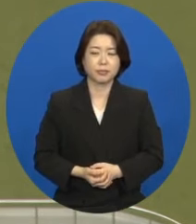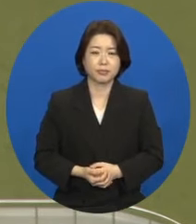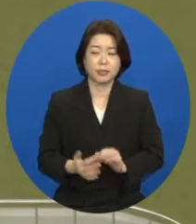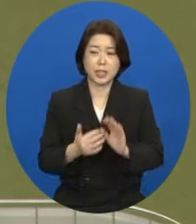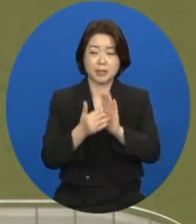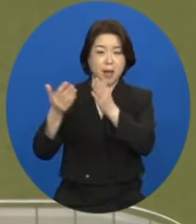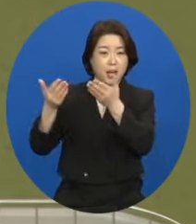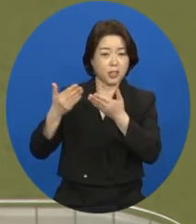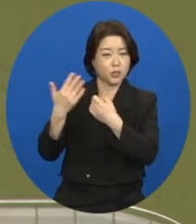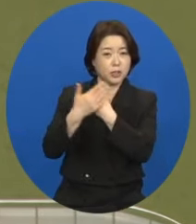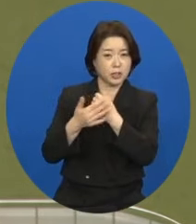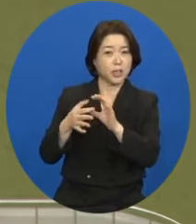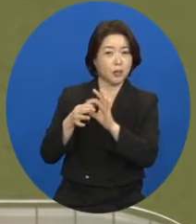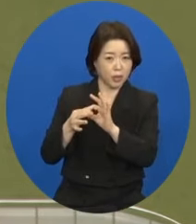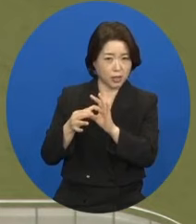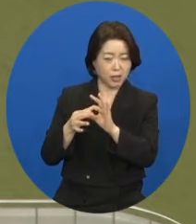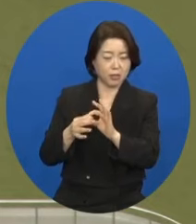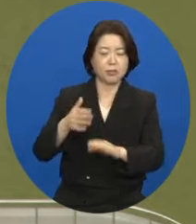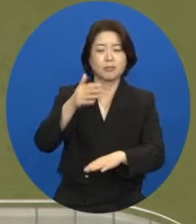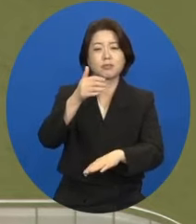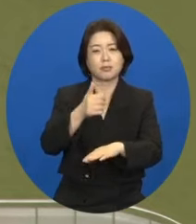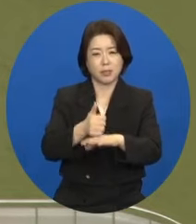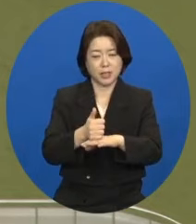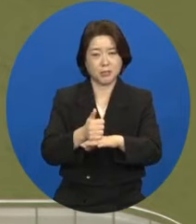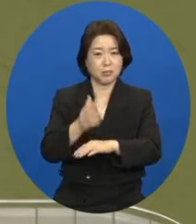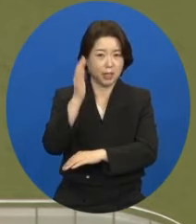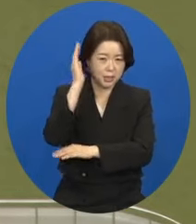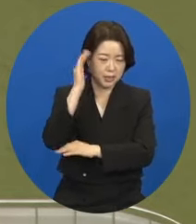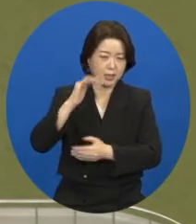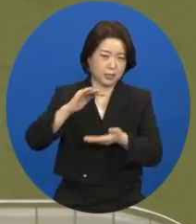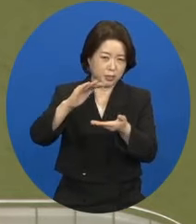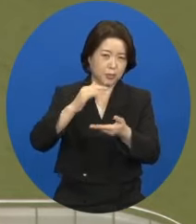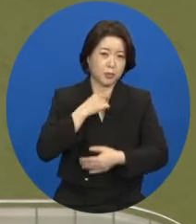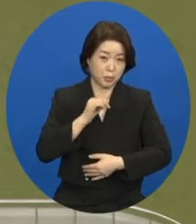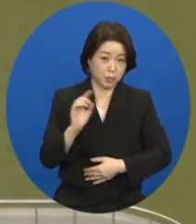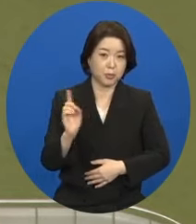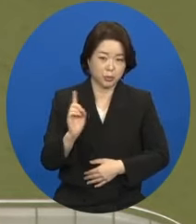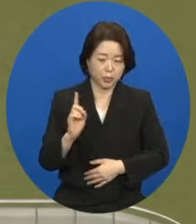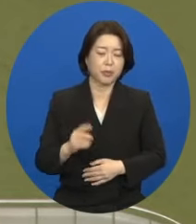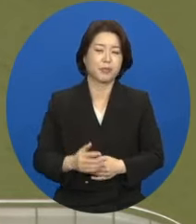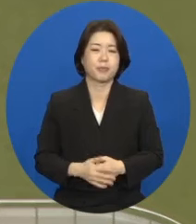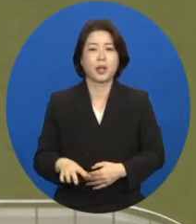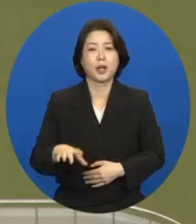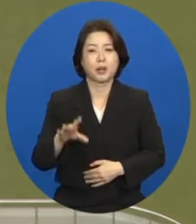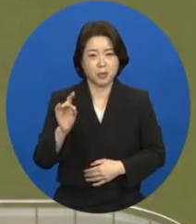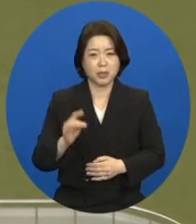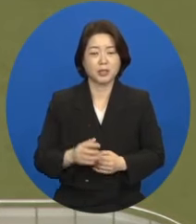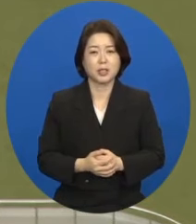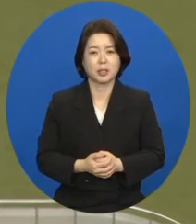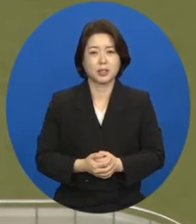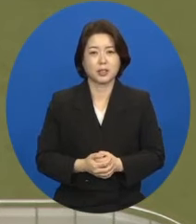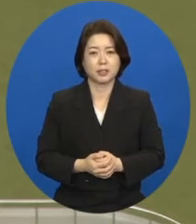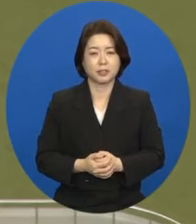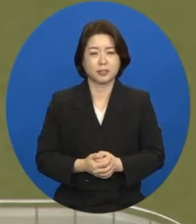막아주신 은혜와 관련하여 마지막으로 이야기를 나누고 마치고 싶습니다. 먼저